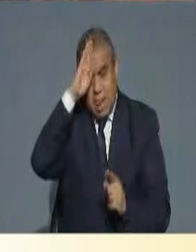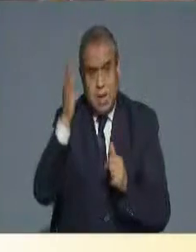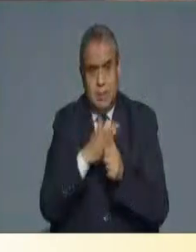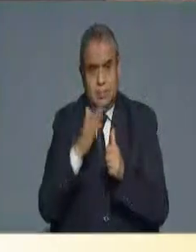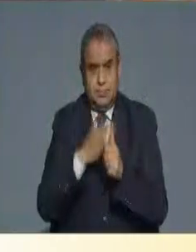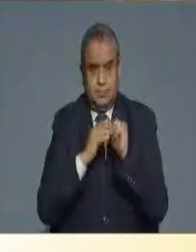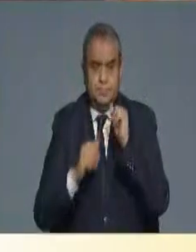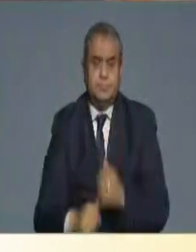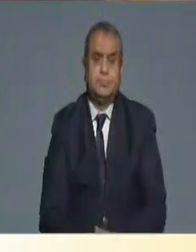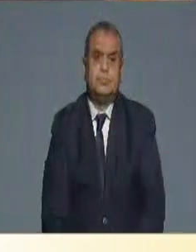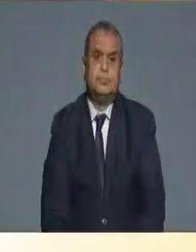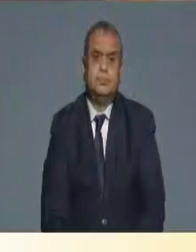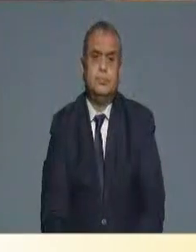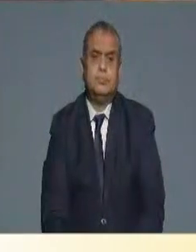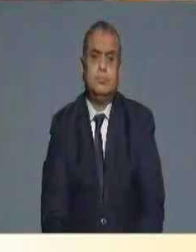أخويا